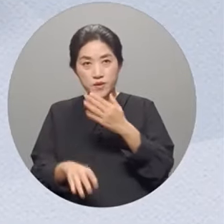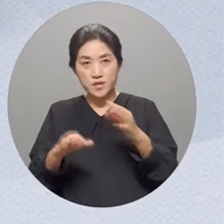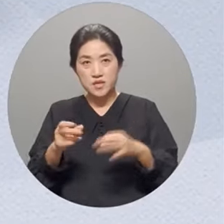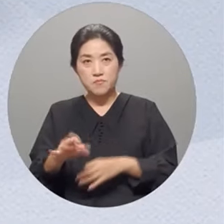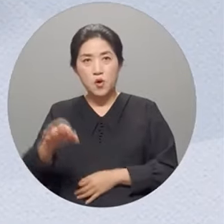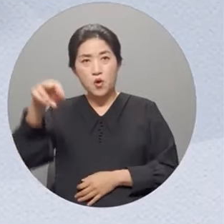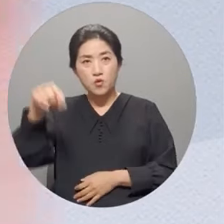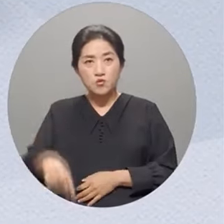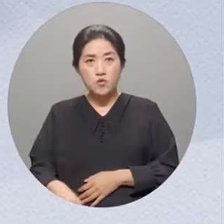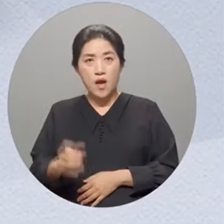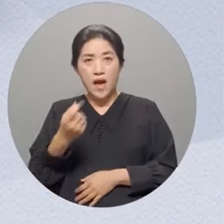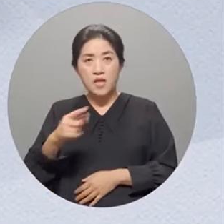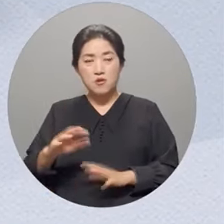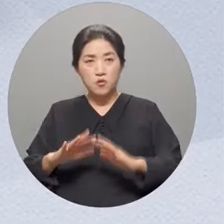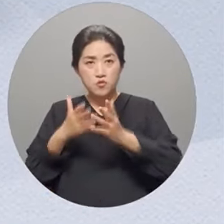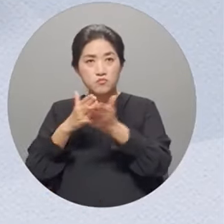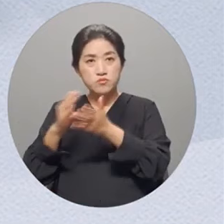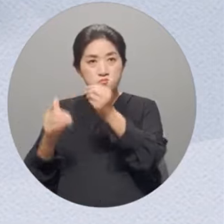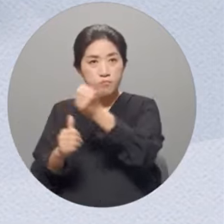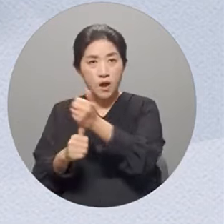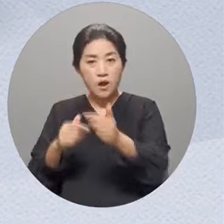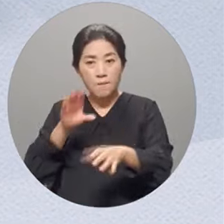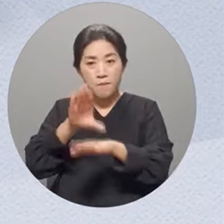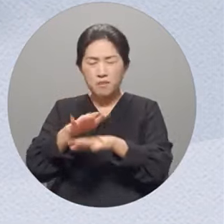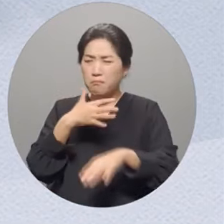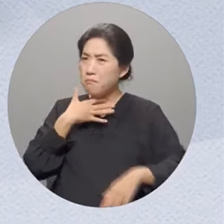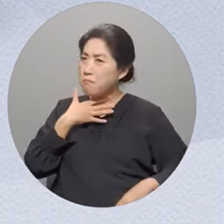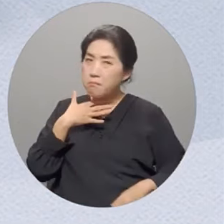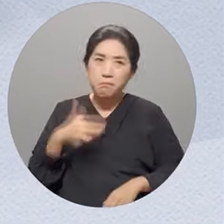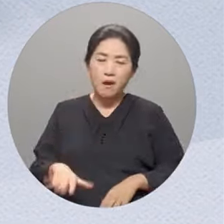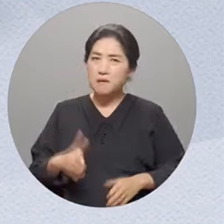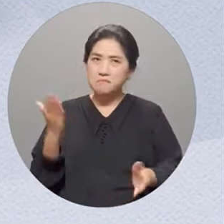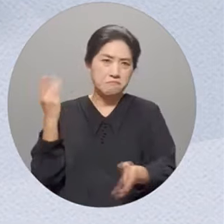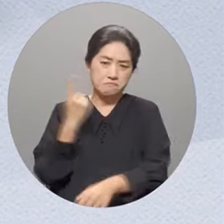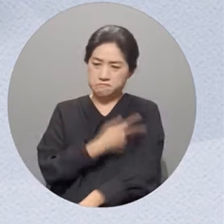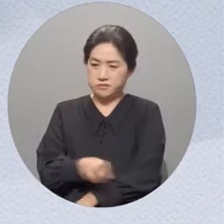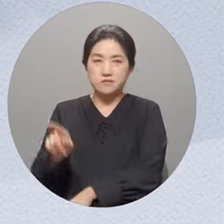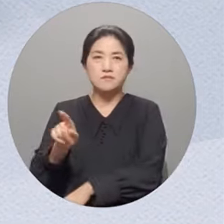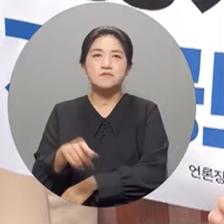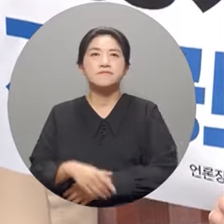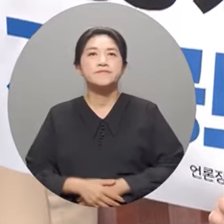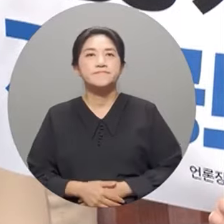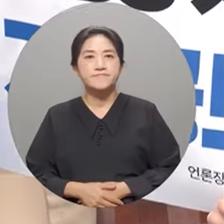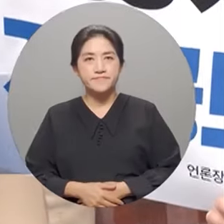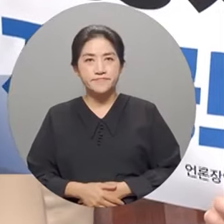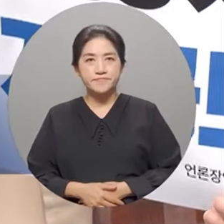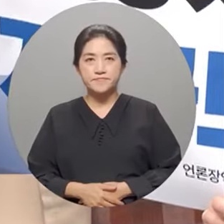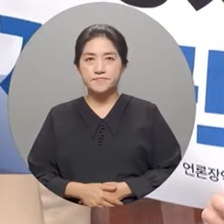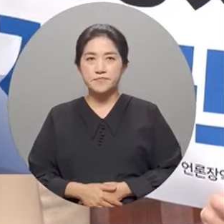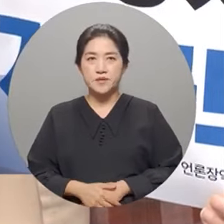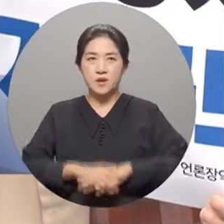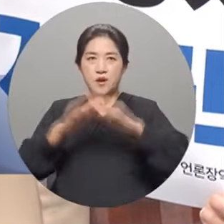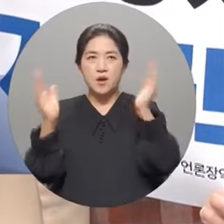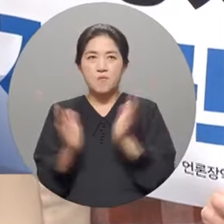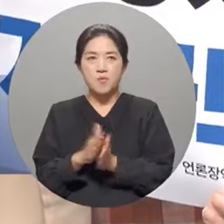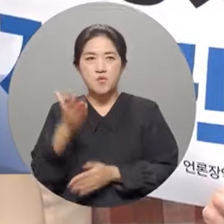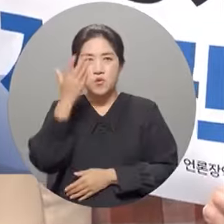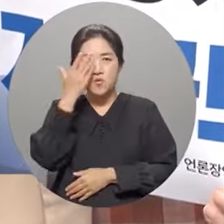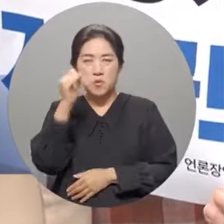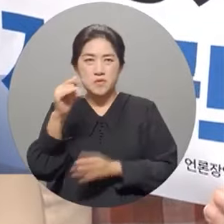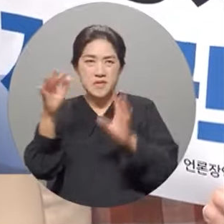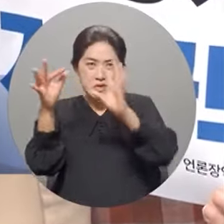설부 부장은 경이 전한 부적격자는 겁니다 모두 친상 인사로